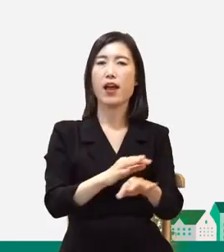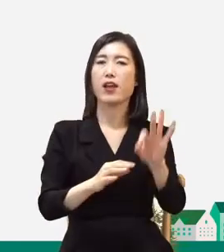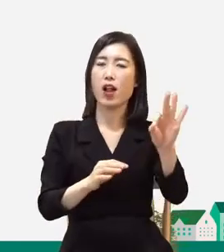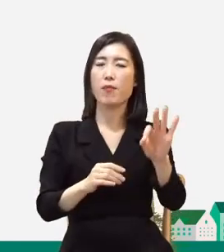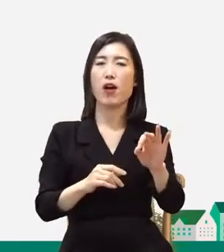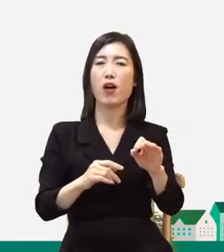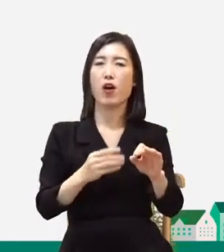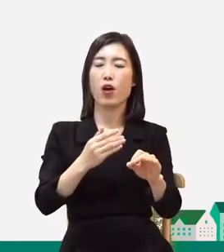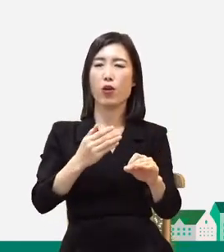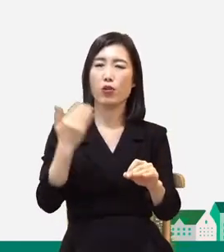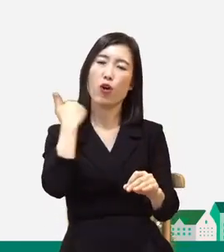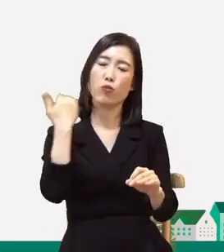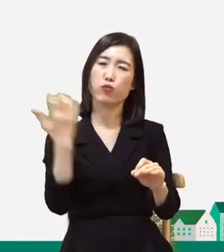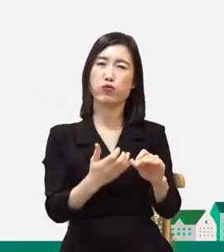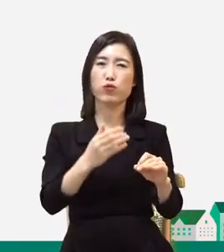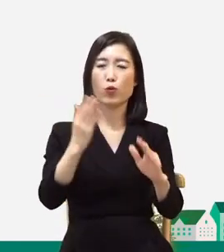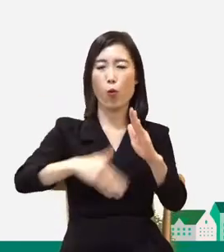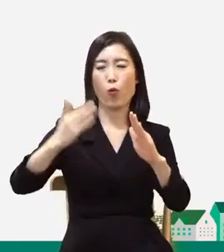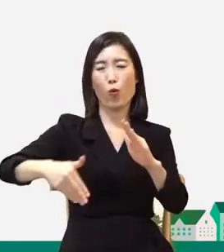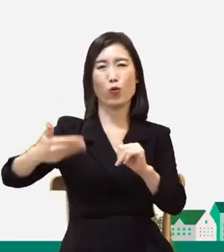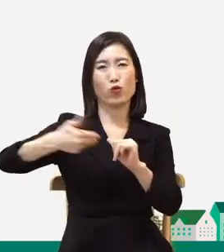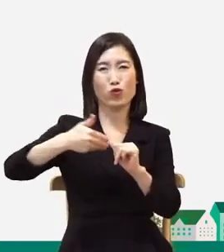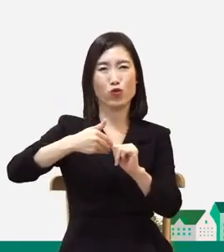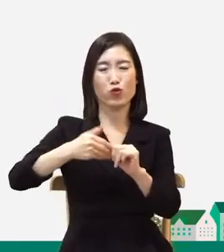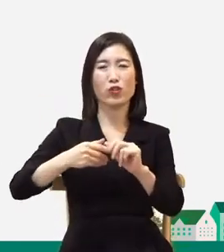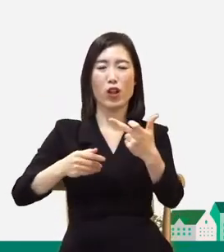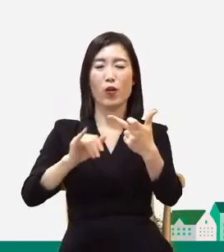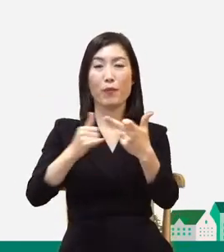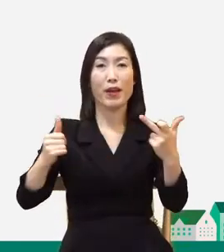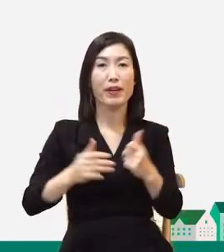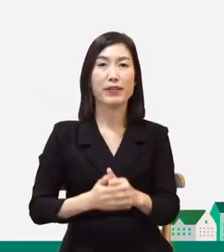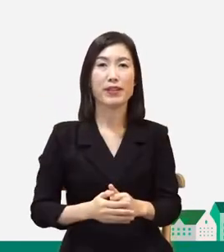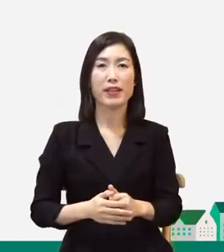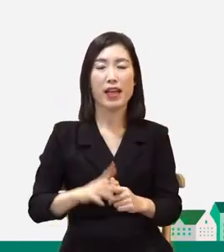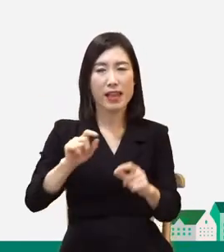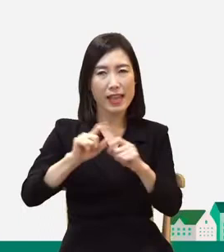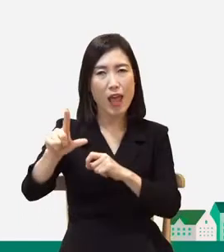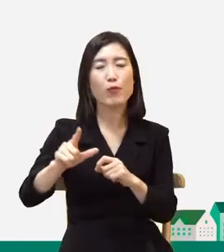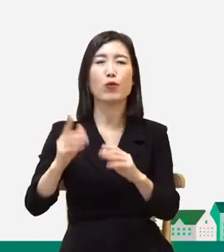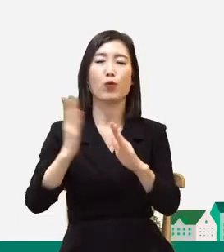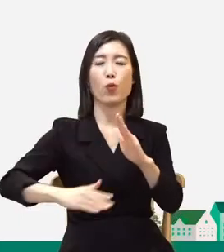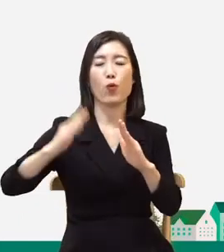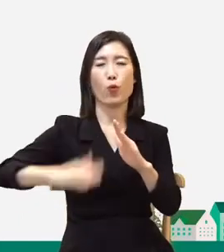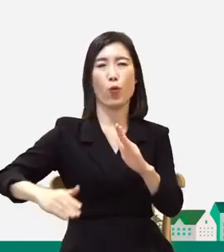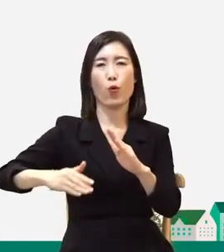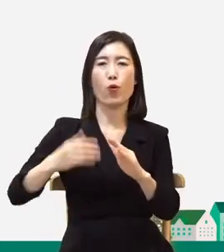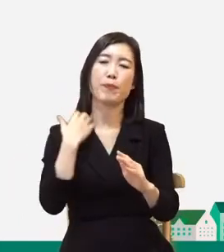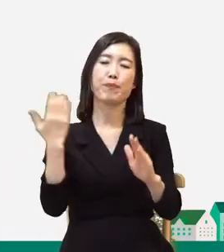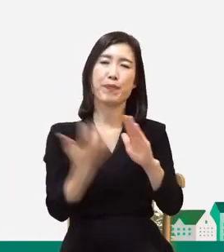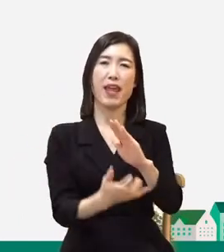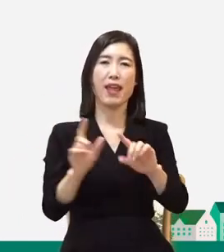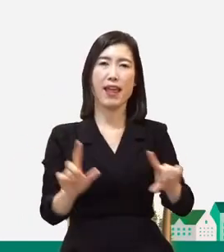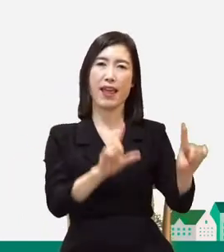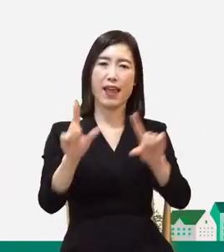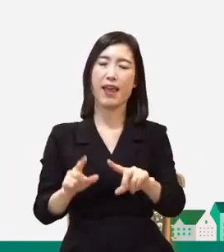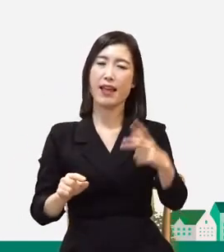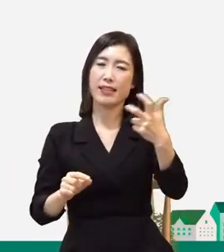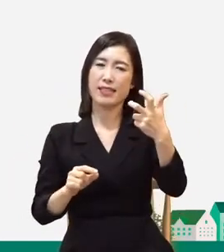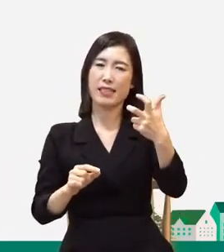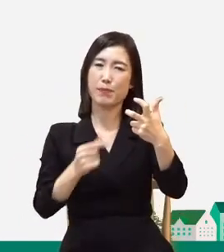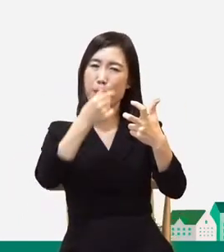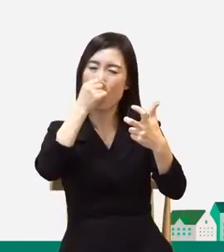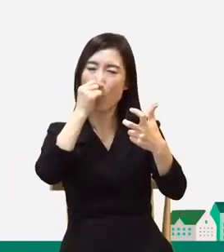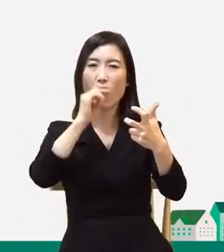연구임대 17명으로 공공임대주택에서 삶을 유지하시는 분이 70%가 조금 안 되게 차지하고